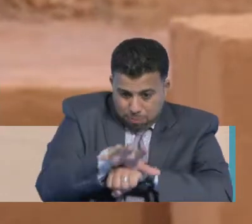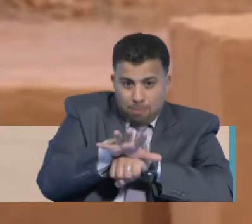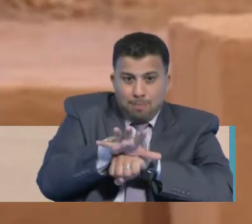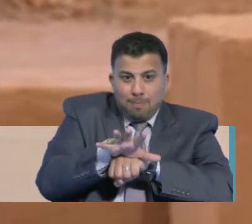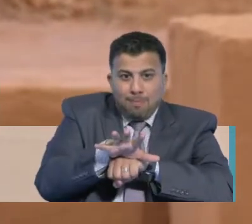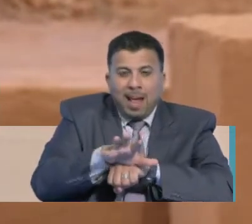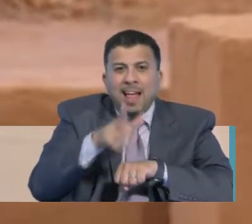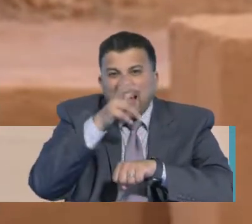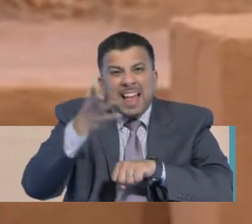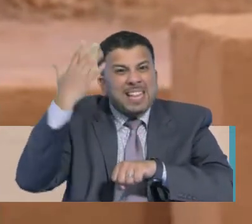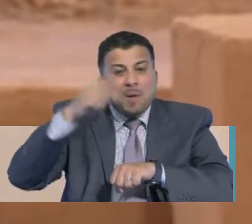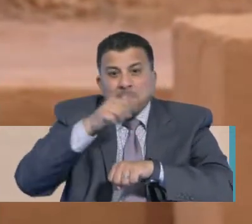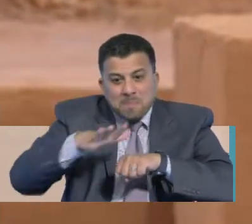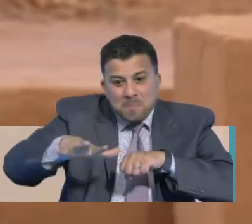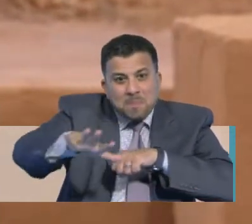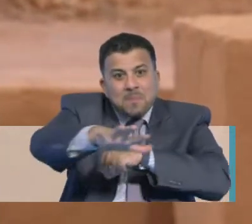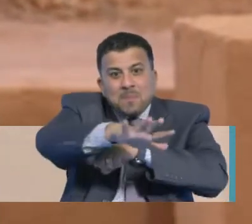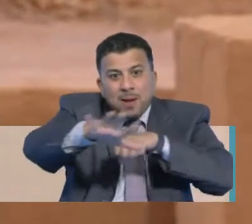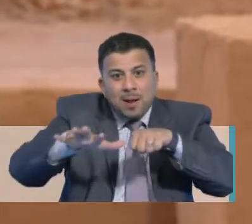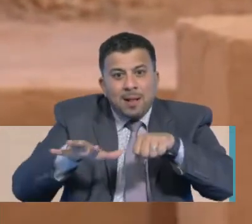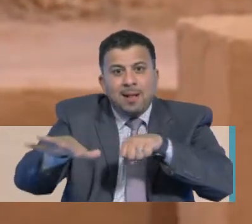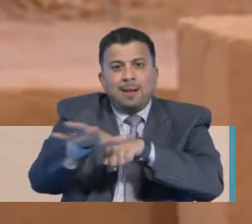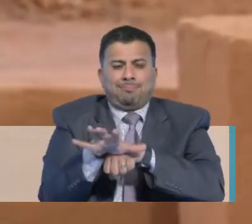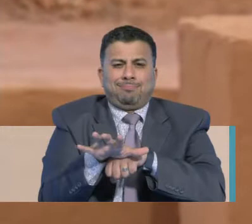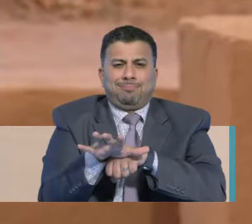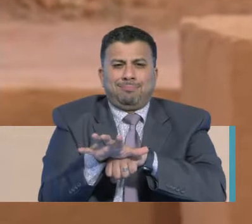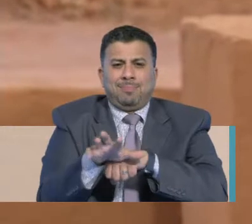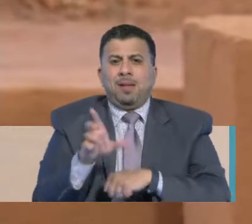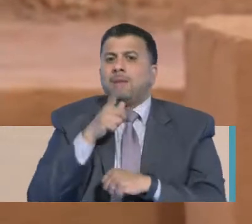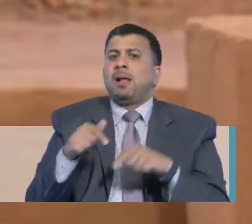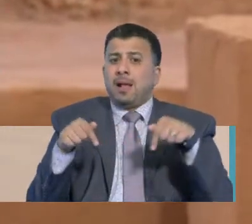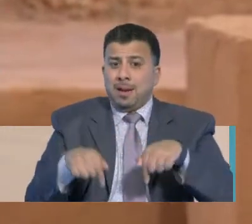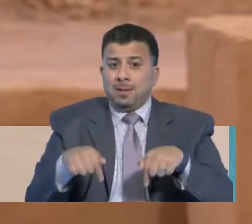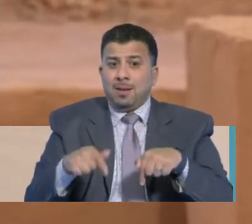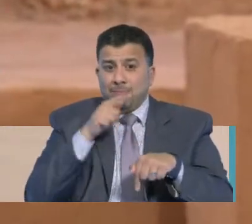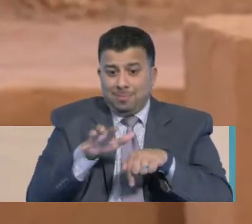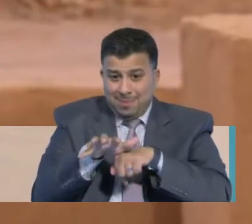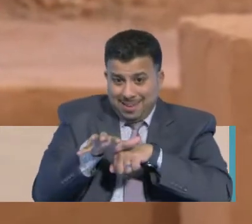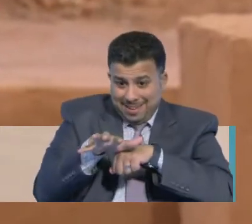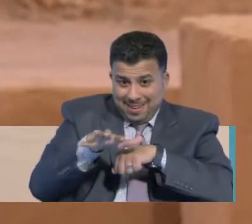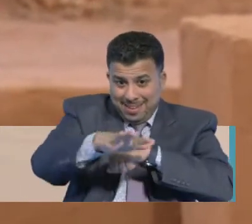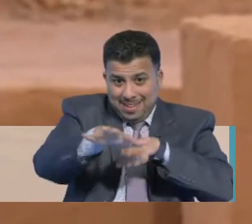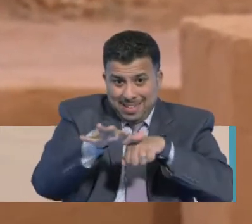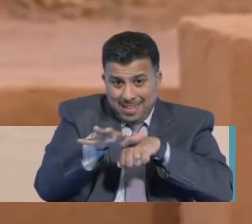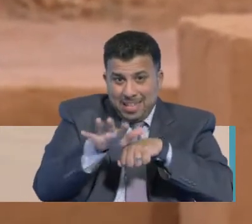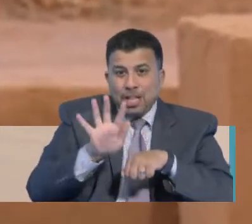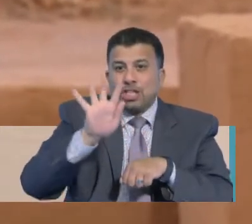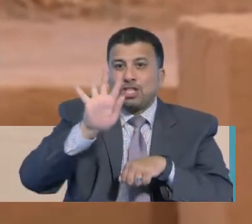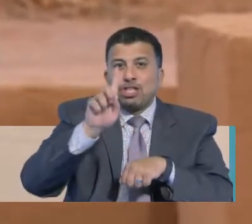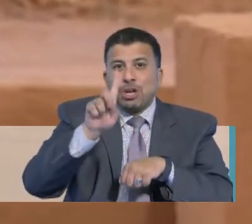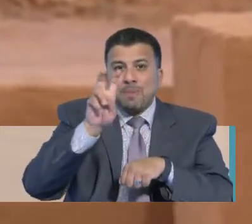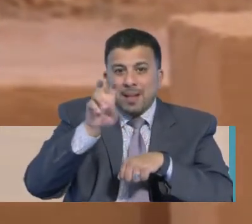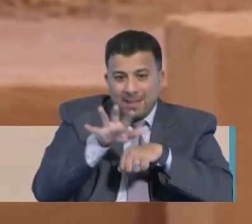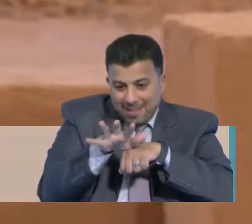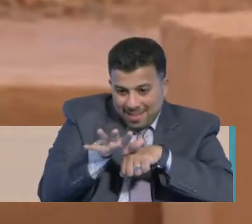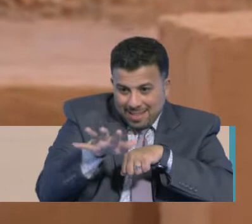هذا وقع عليها في رجوعها هي جت هنا. لأن الآن نحن لو ندفع بشبه الجزيرة